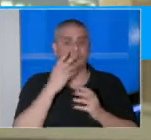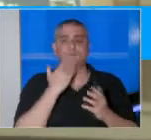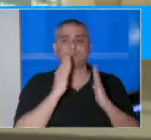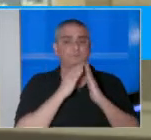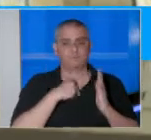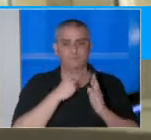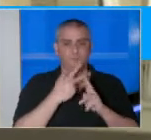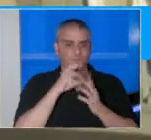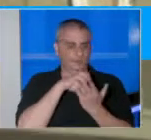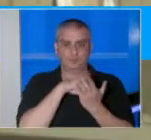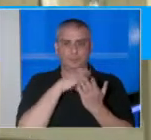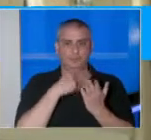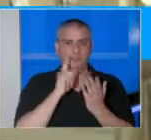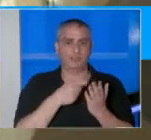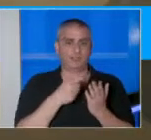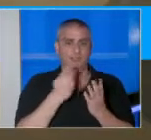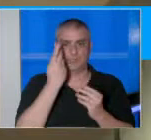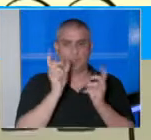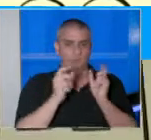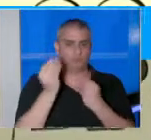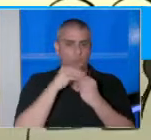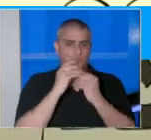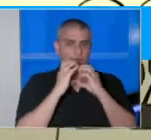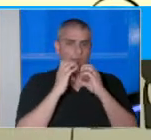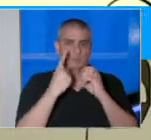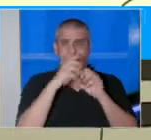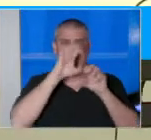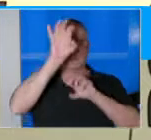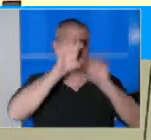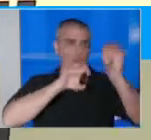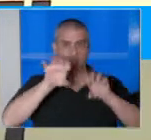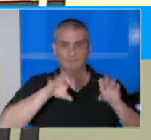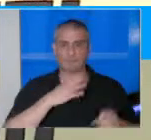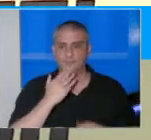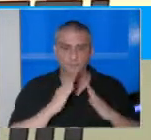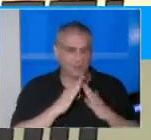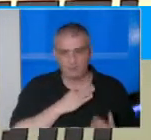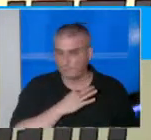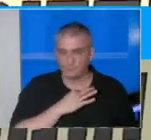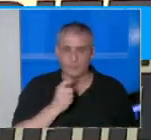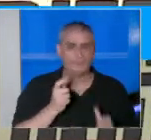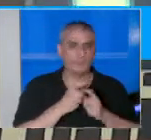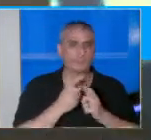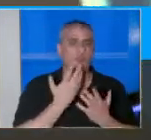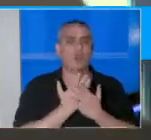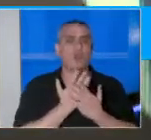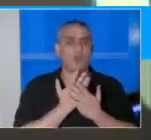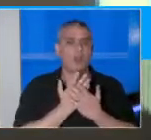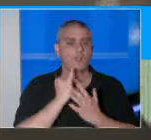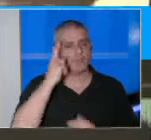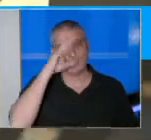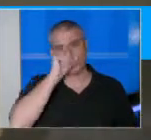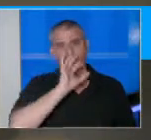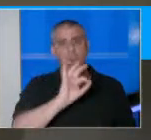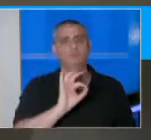ישראל ביתנו לבד באמצע, היום אנחנו צריכים לשים אנשים נוספים לבד. תראה, ישראל ביתנו היא מפלגה שהוכיחה מה האג'נדה